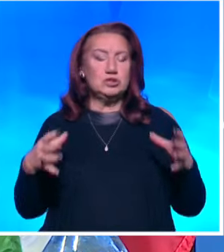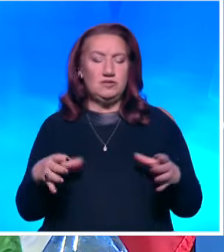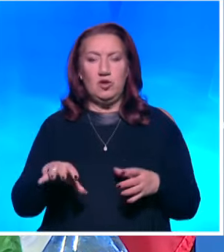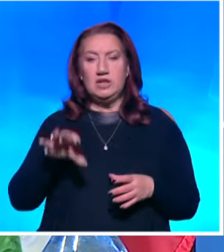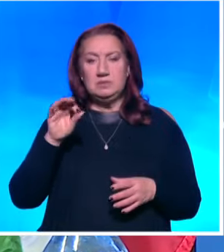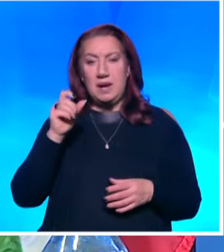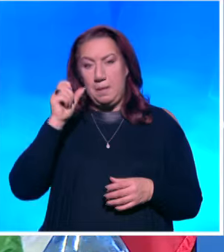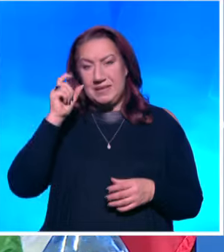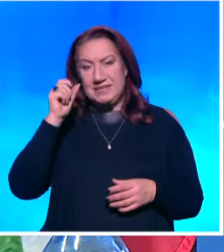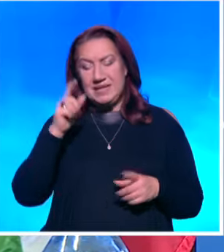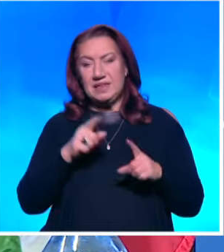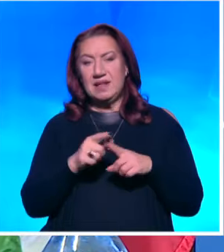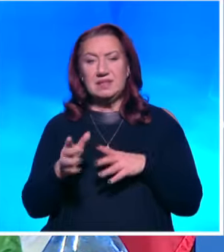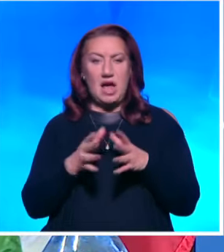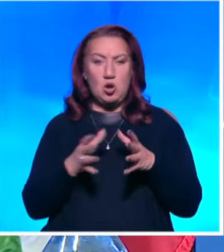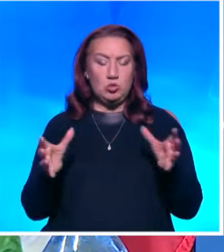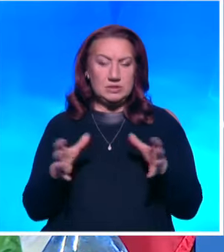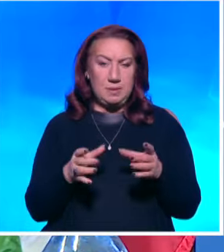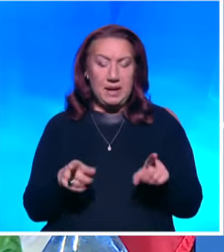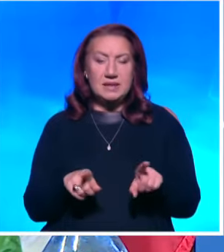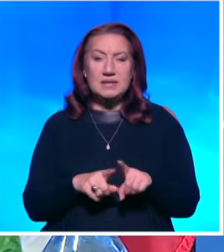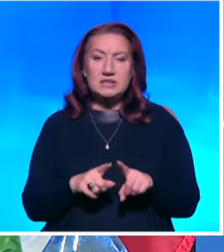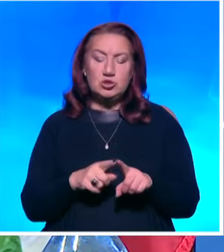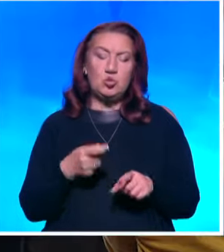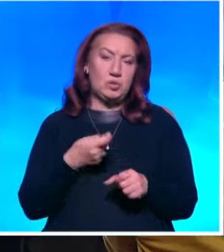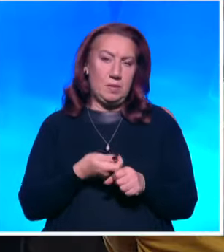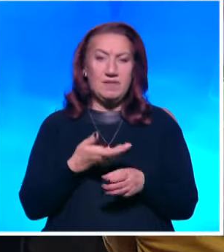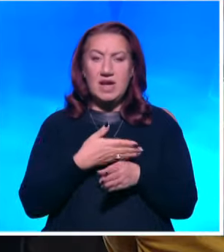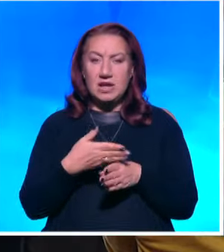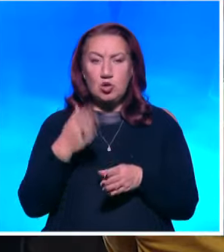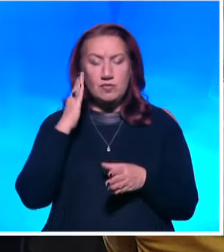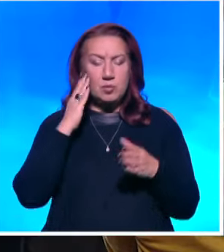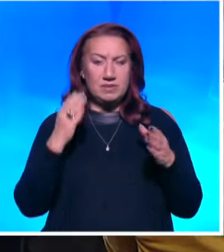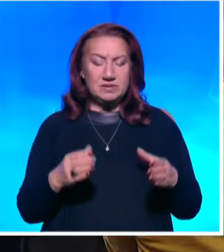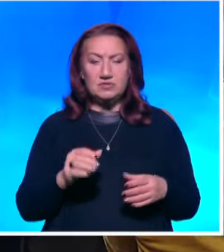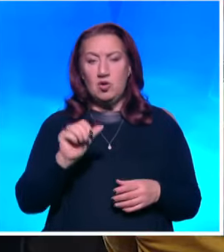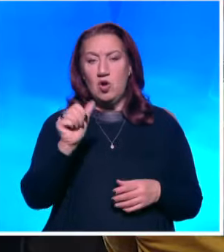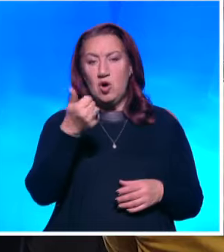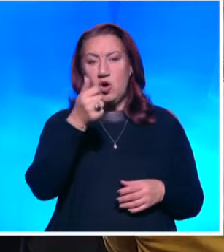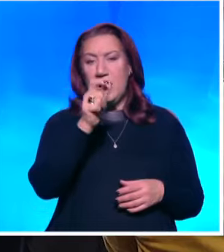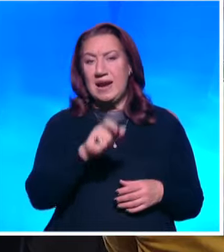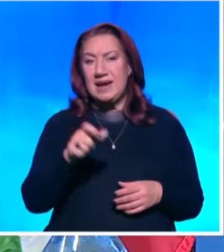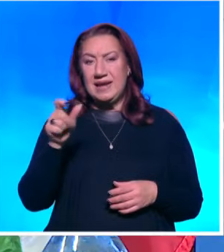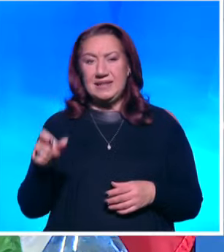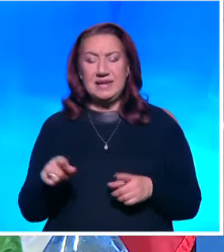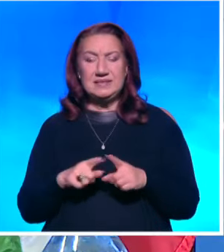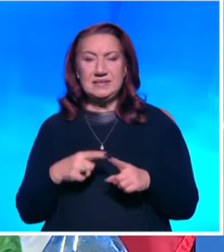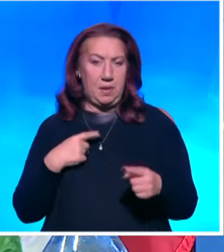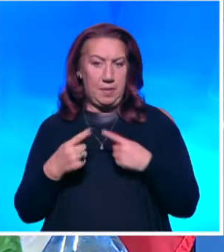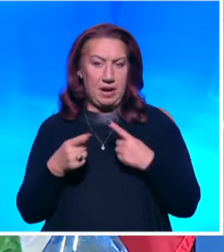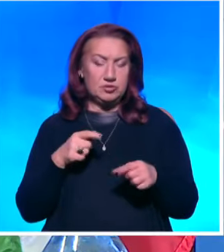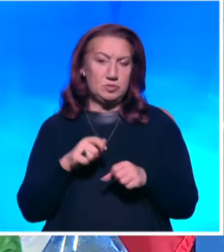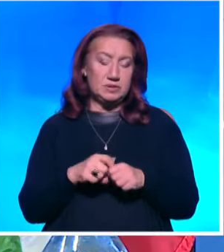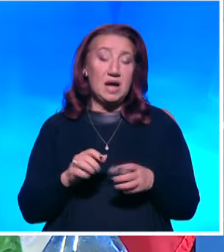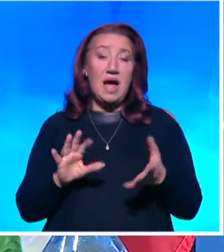излъчен от такова мнозинство както и на редовно правителство лидерски преговори ще се проведат само ако те са